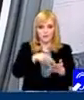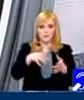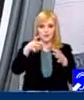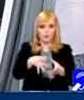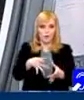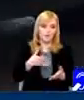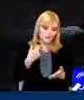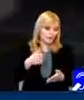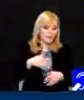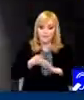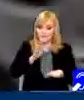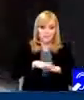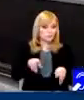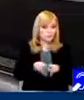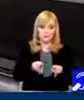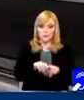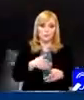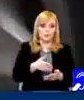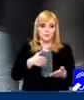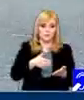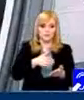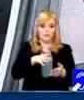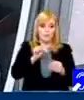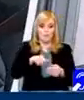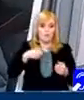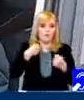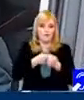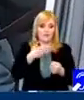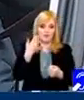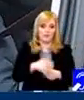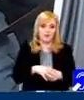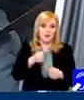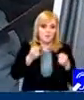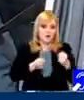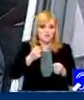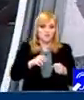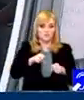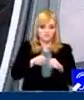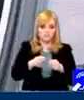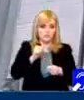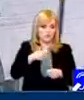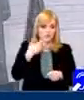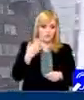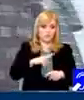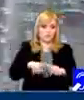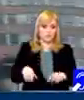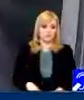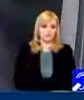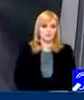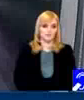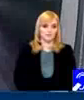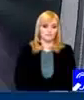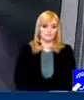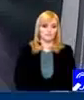Bineînțeles, că nu poți evita, fiindcă altfel poți crea situații de accident. Mașina are de suferit. Bineînțeles că are de suferit și numai mașina, și noi,